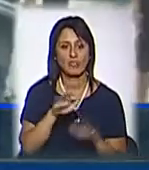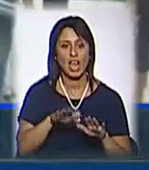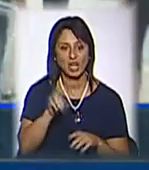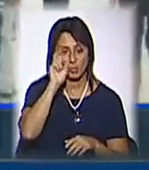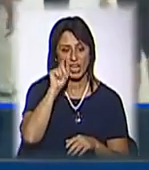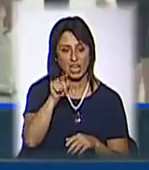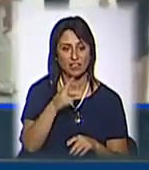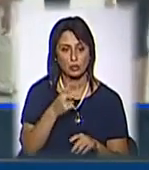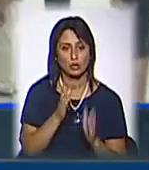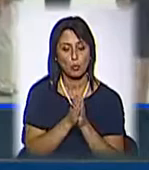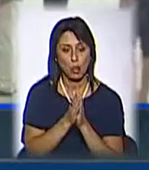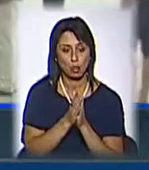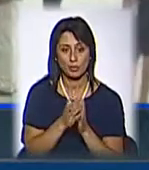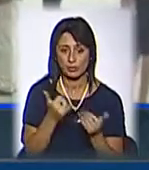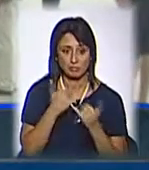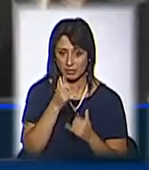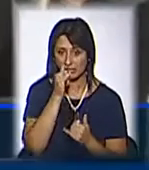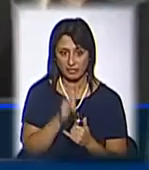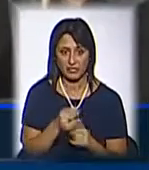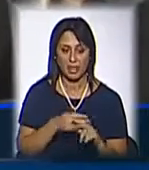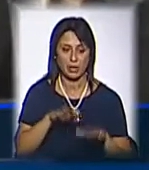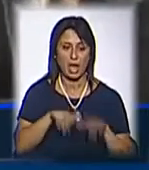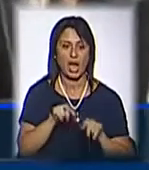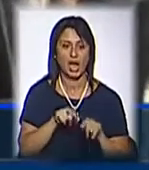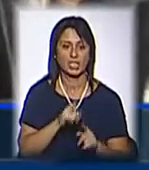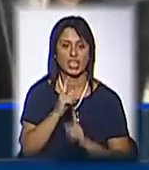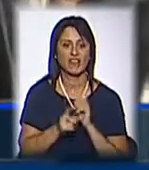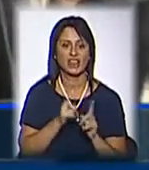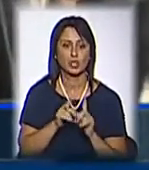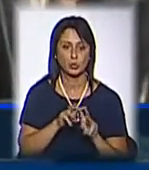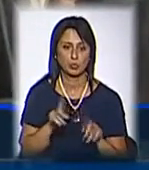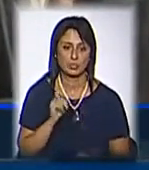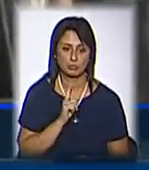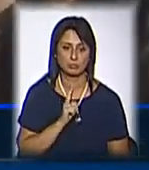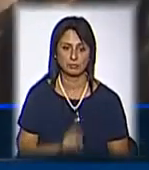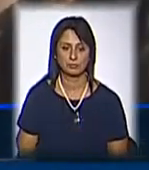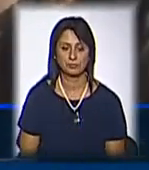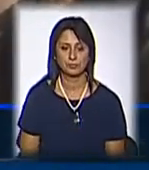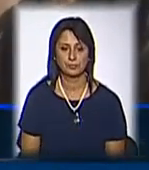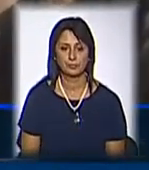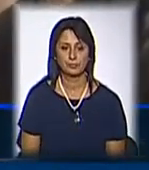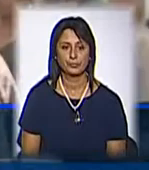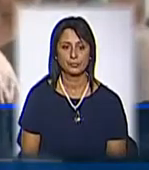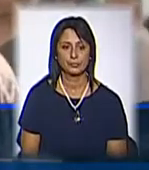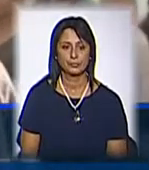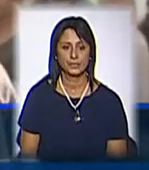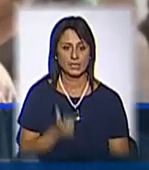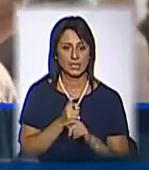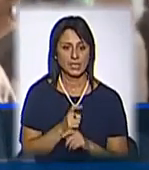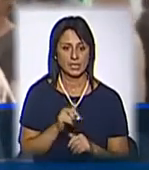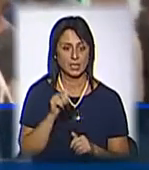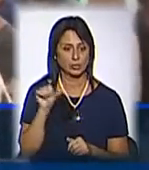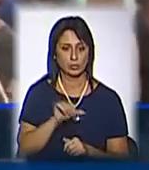ადგილობრივი ხელისუფლება მათ მოთხოვნებს ვერ დააკმაყოფილებს, ამიტომ ადგილზე ინფრასტრუქტურის მინისტრი უნდა ჩავიდეს. ძალიან